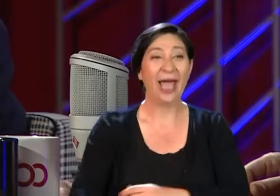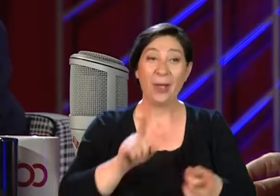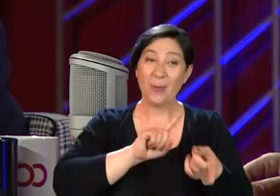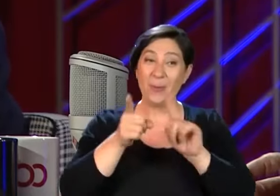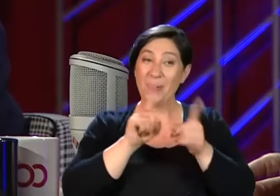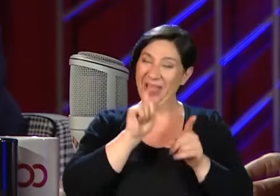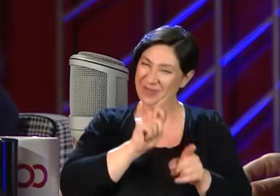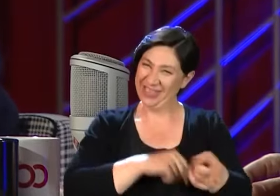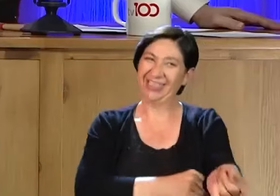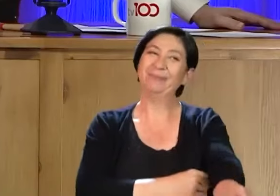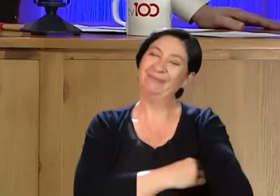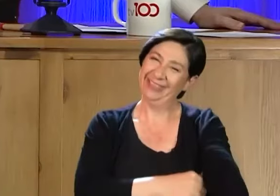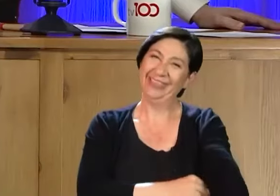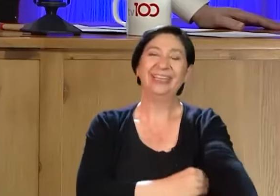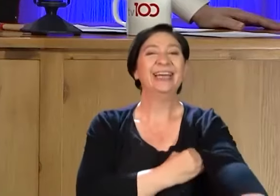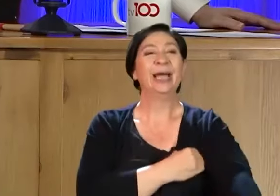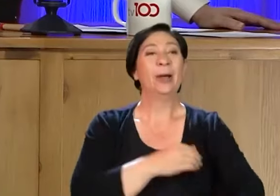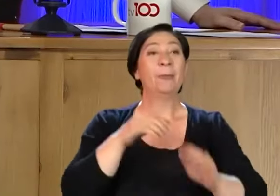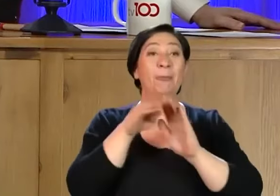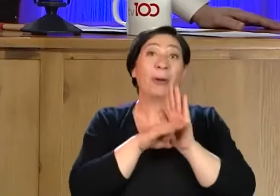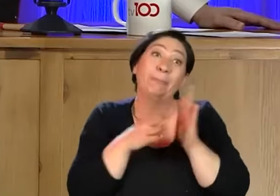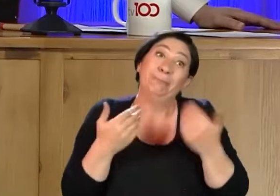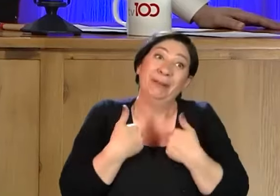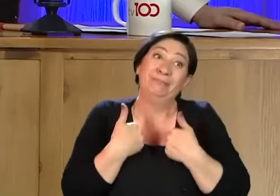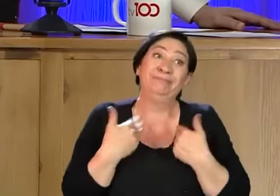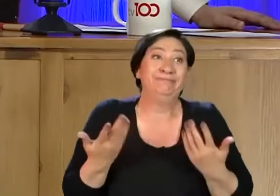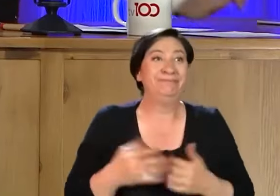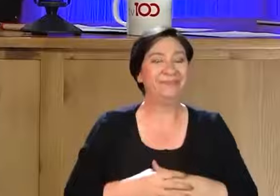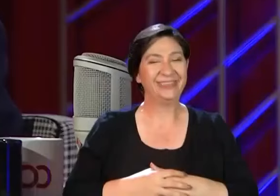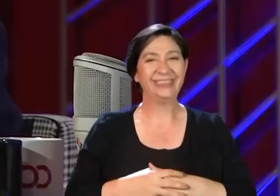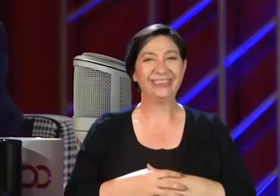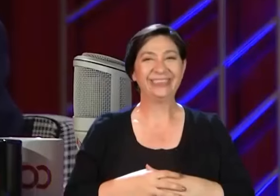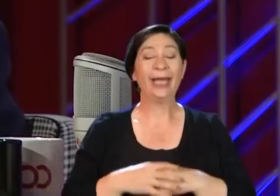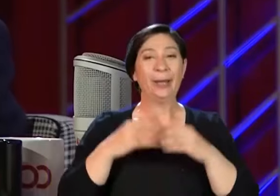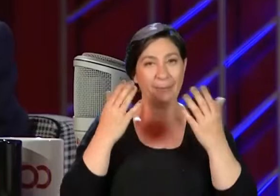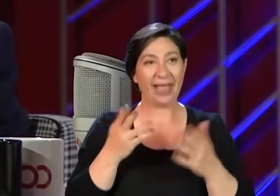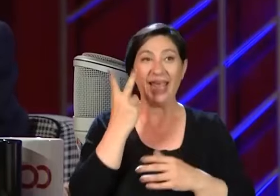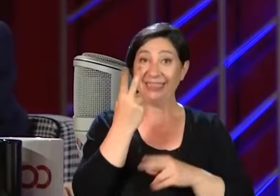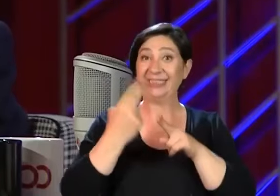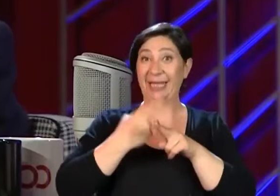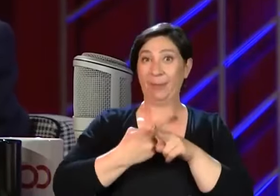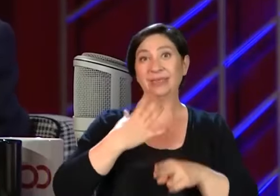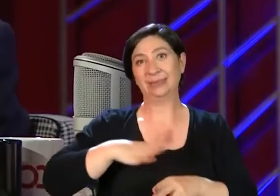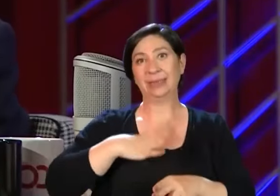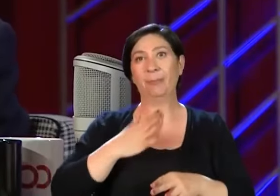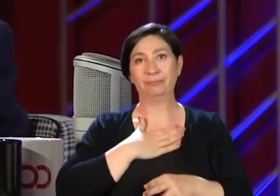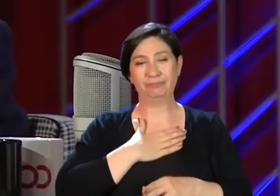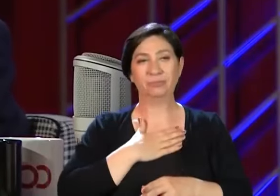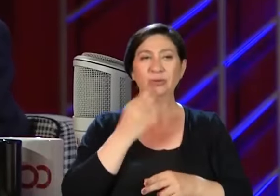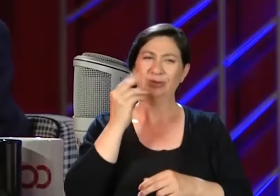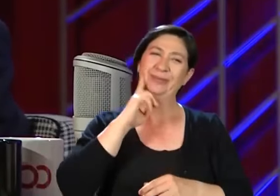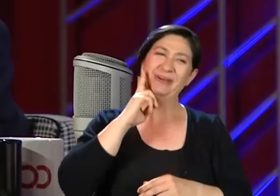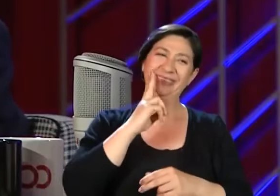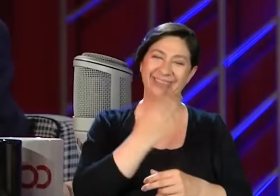Yönlendirme yapıyorsunuz. Evet. Peki. Maalesef. Program ama zaten ikisi tamam. İkisini de denemek isterim elbette yani. Çok sevimsiniz. O